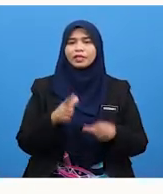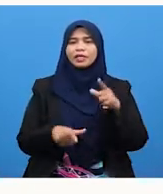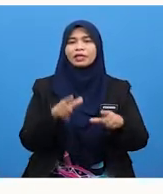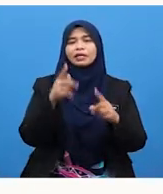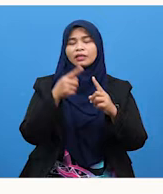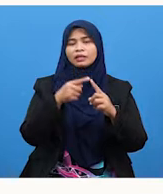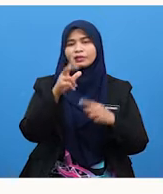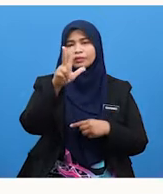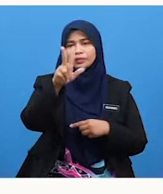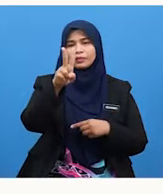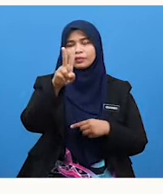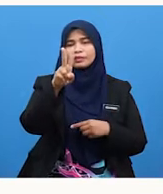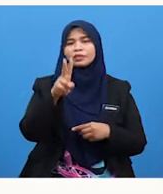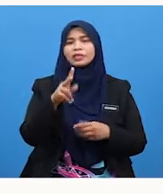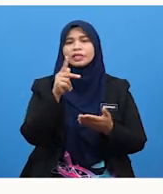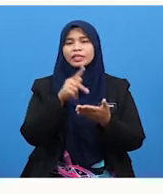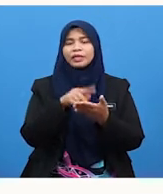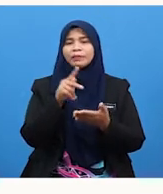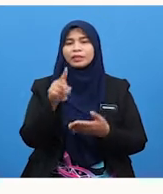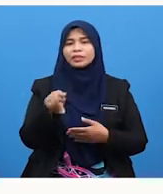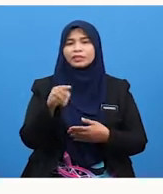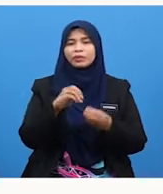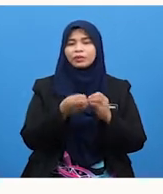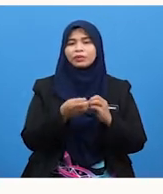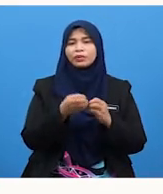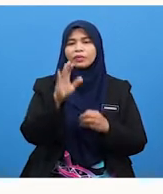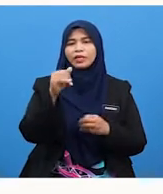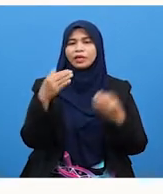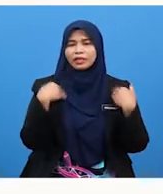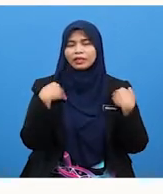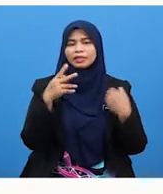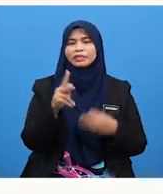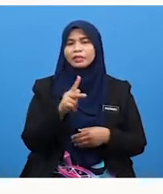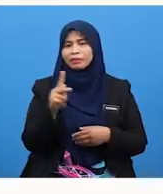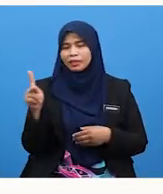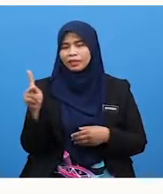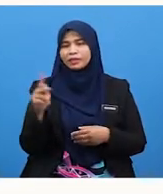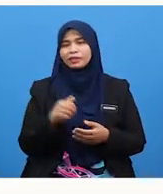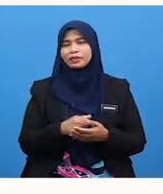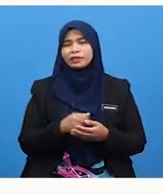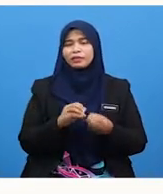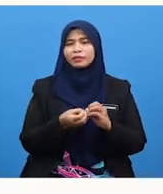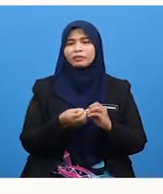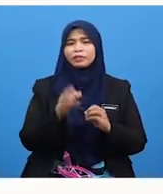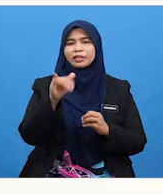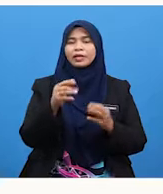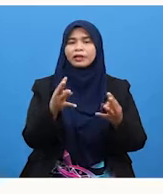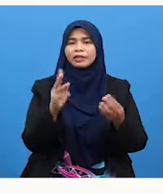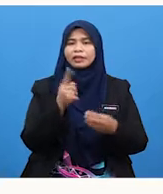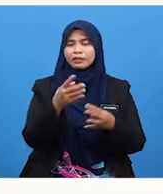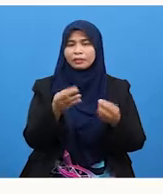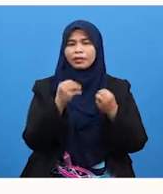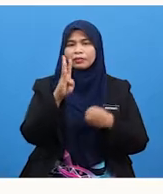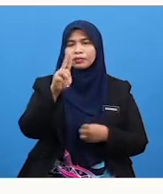Langkah kedua, kenal pasti nombor yang berada di sebelah kanan nombor yang